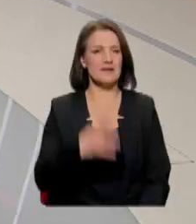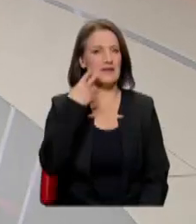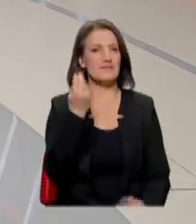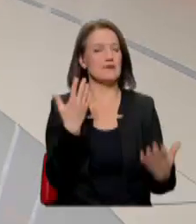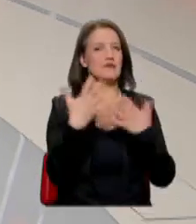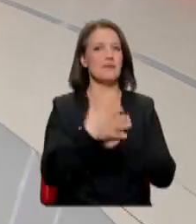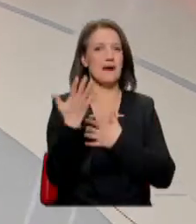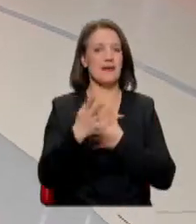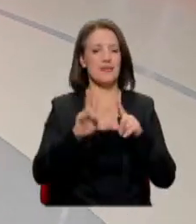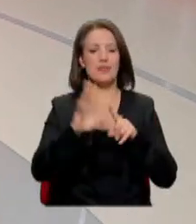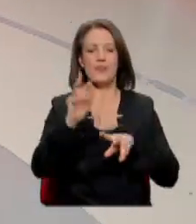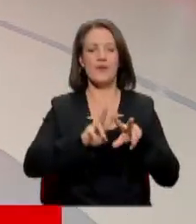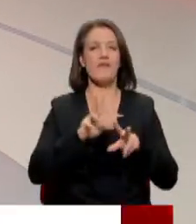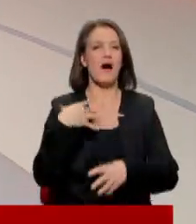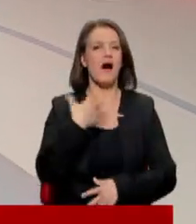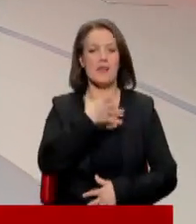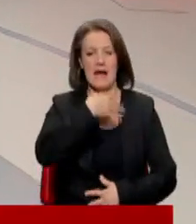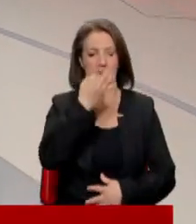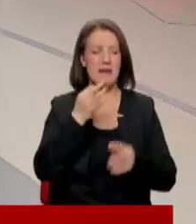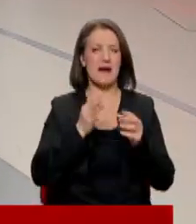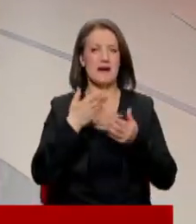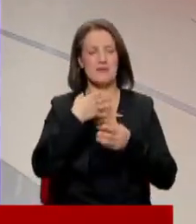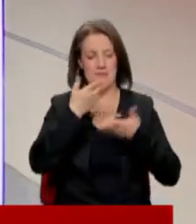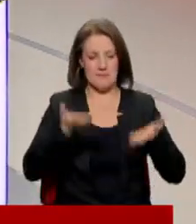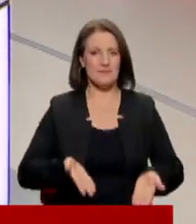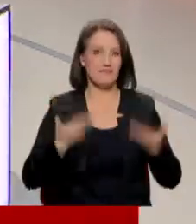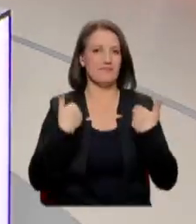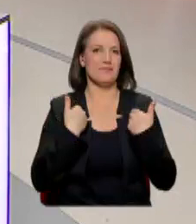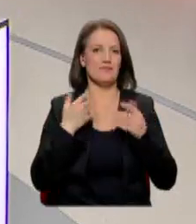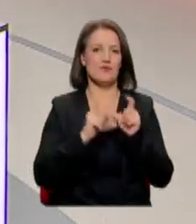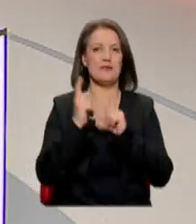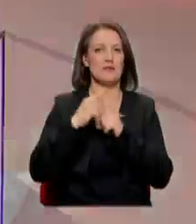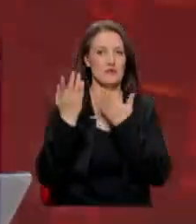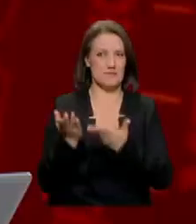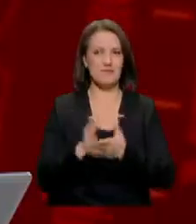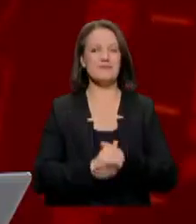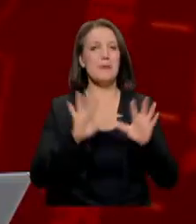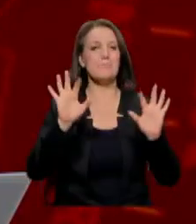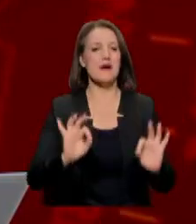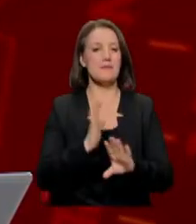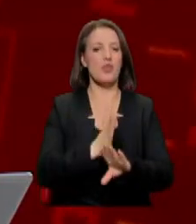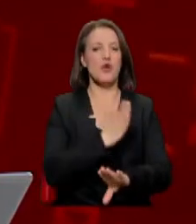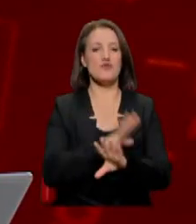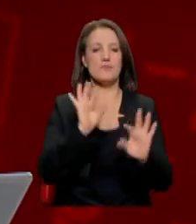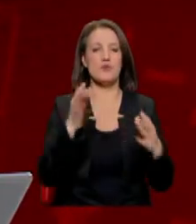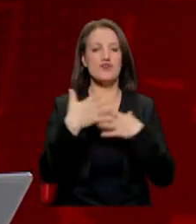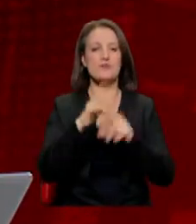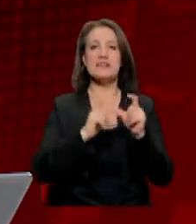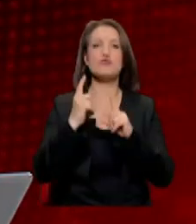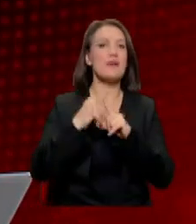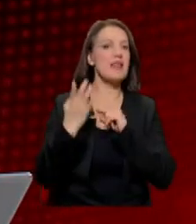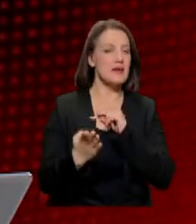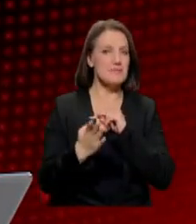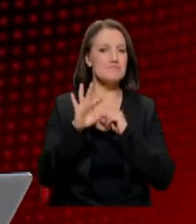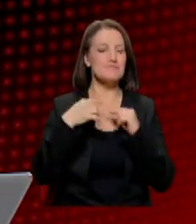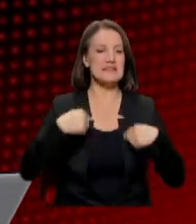Efendim iyi akşamlar. NAV Ana Haber Bülteni ile karşınızdayız. Ben Gülbin Tosun. Başlamadan önce bu akşam Selçuk Tepeli